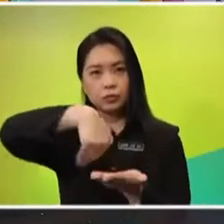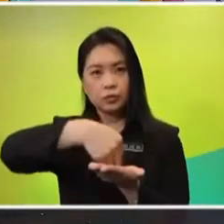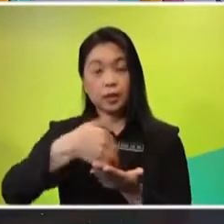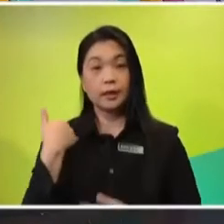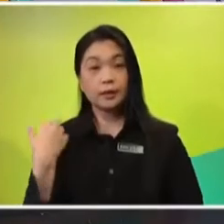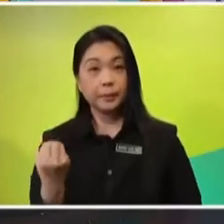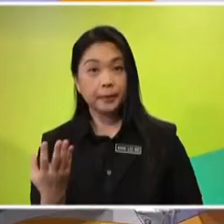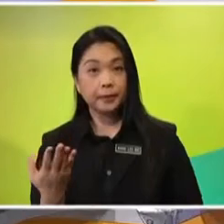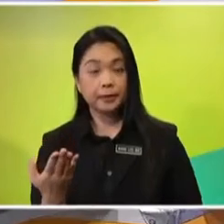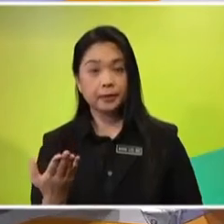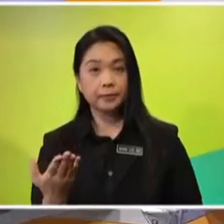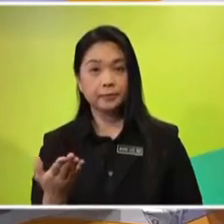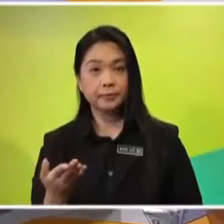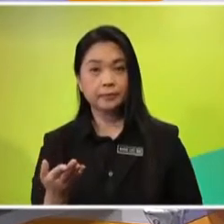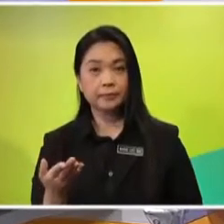ada